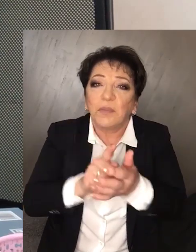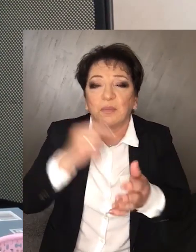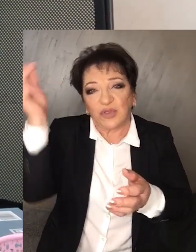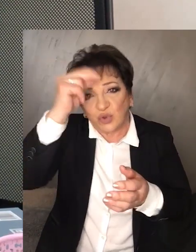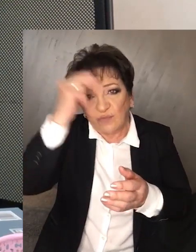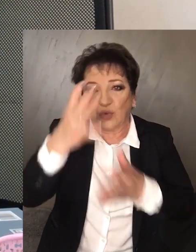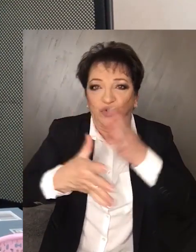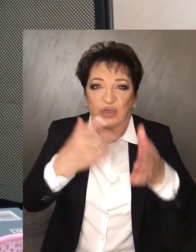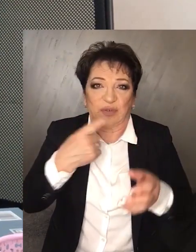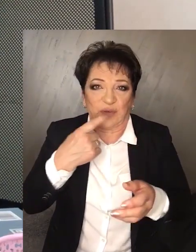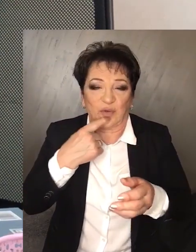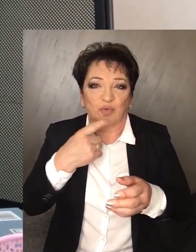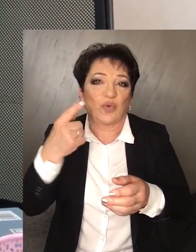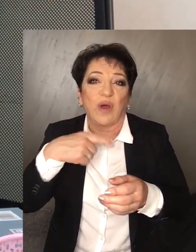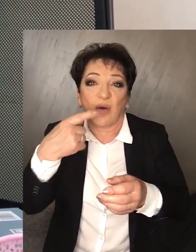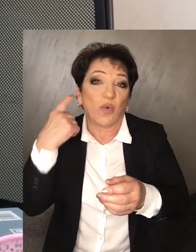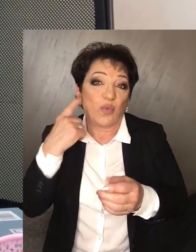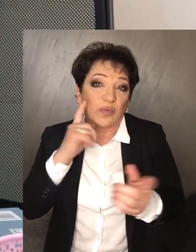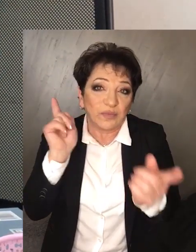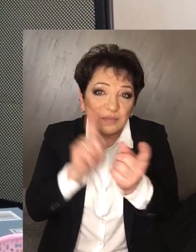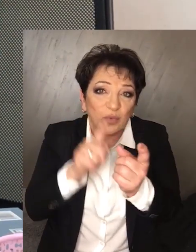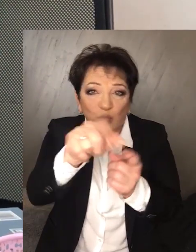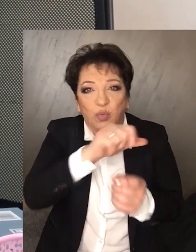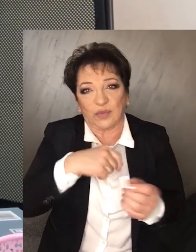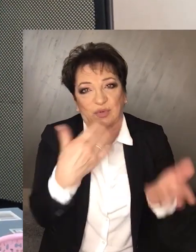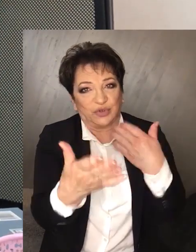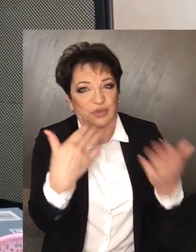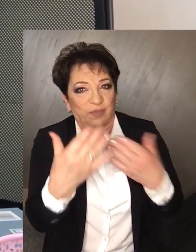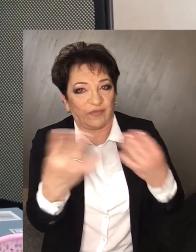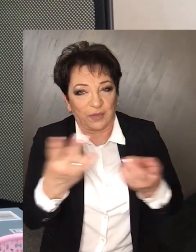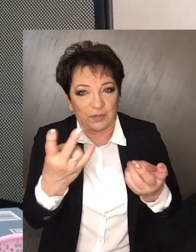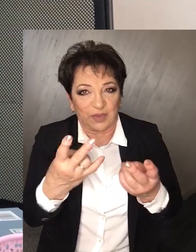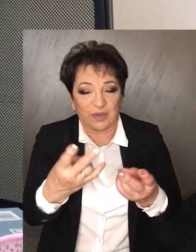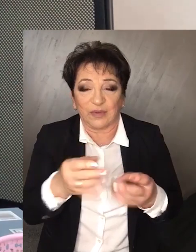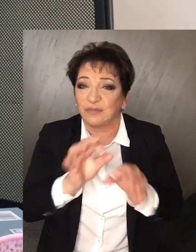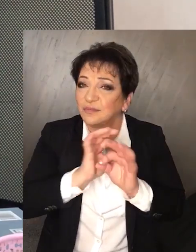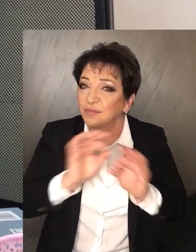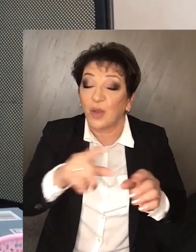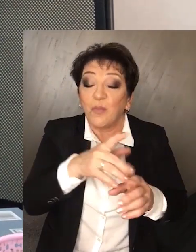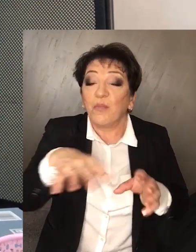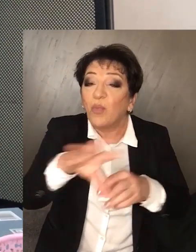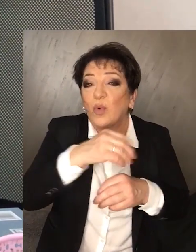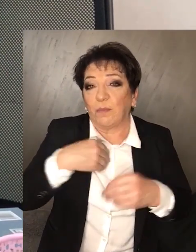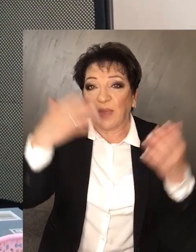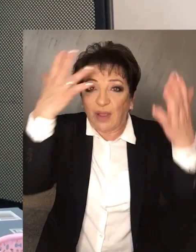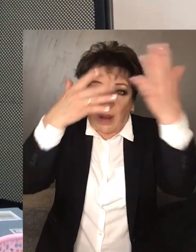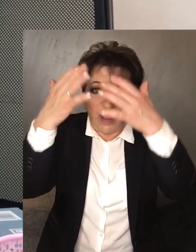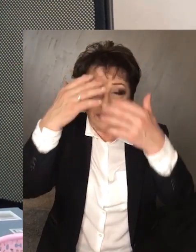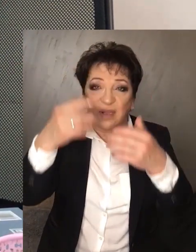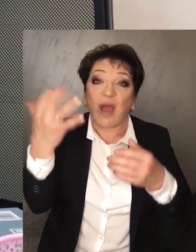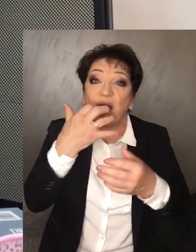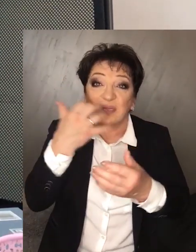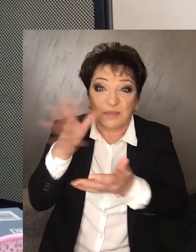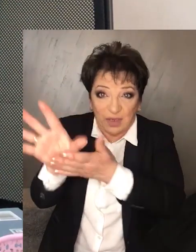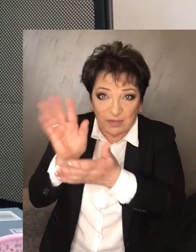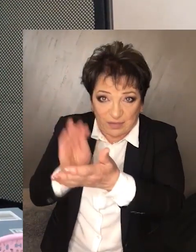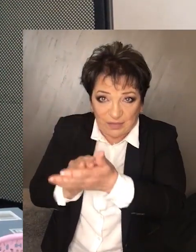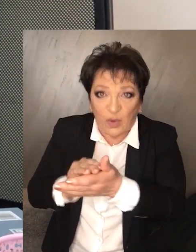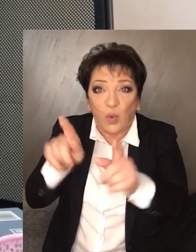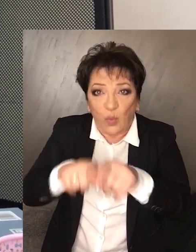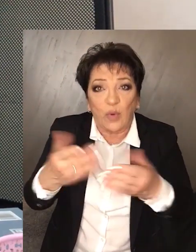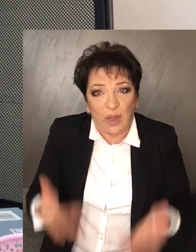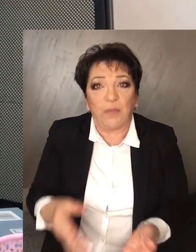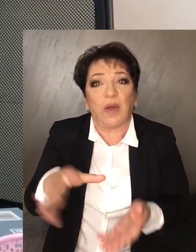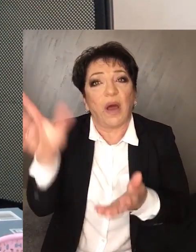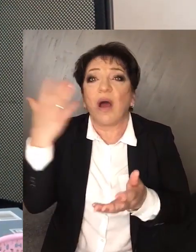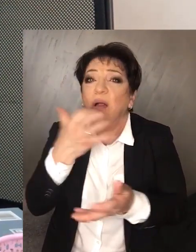կարող եք շփվել իր հետ ու կարող եք խոսել, հարց տալ ու ստանալ ձեր հարցի պատասխանը։ Ուղղակի իմ երազանքն